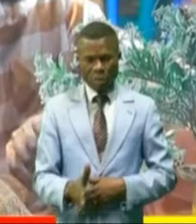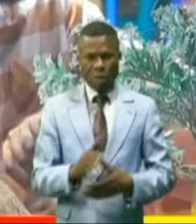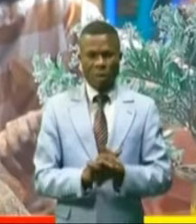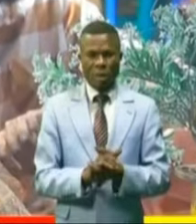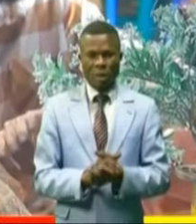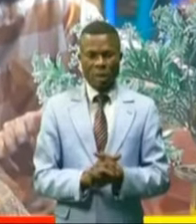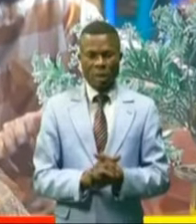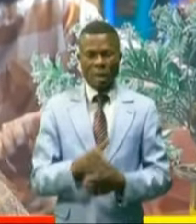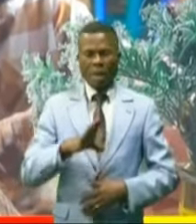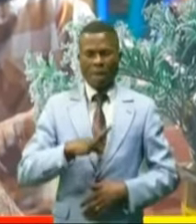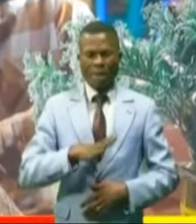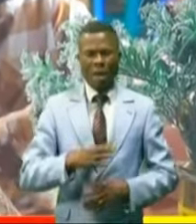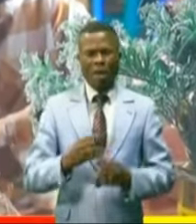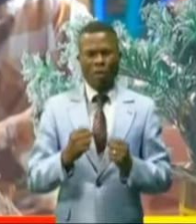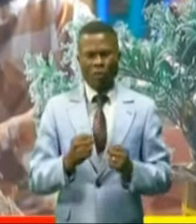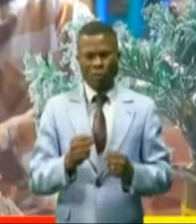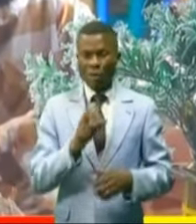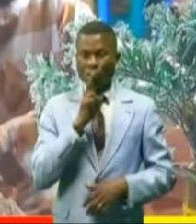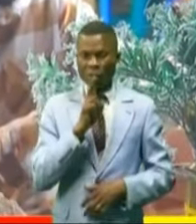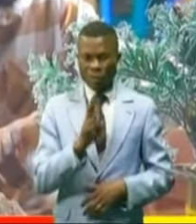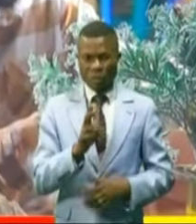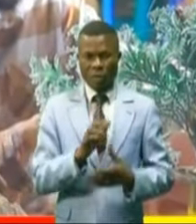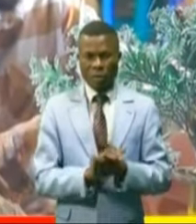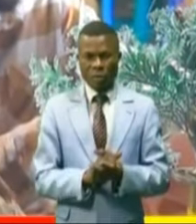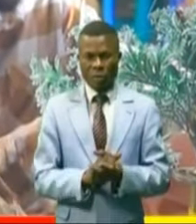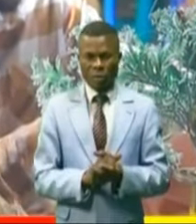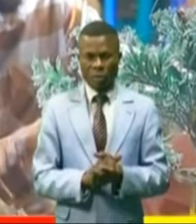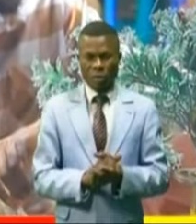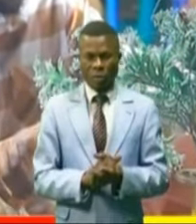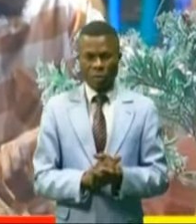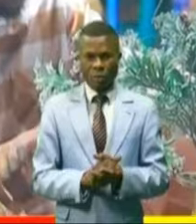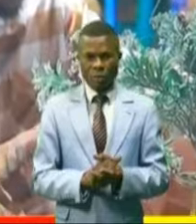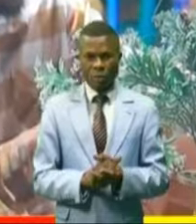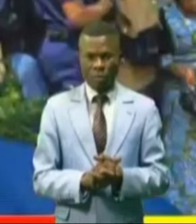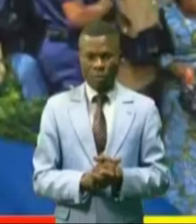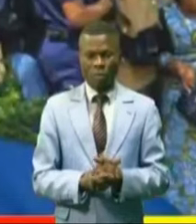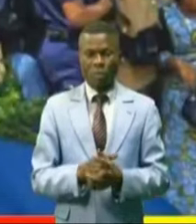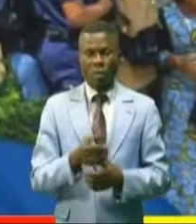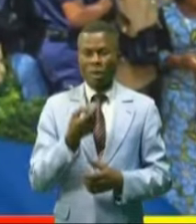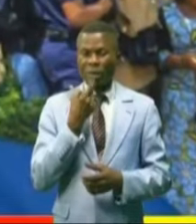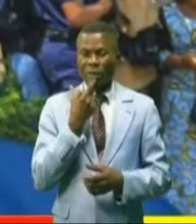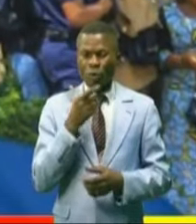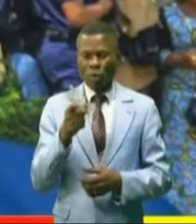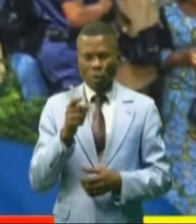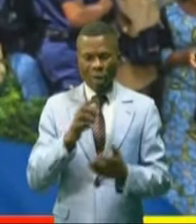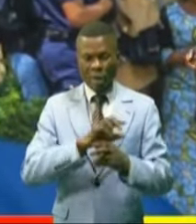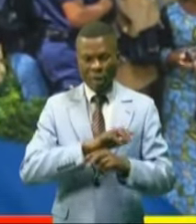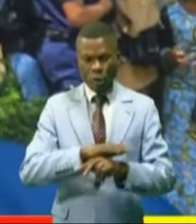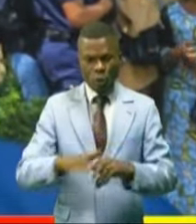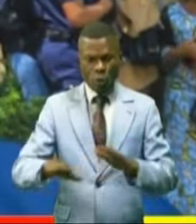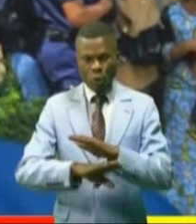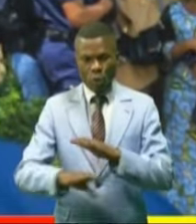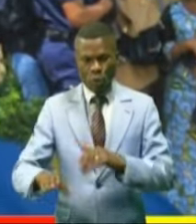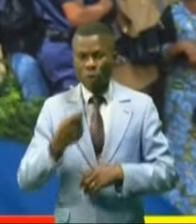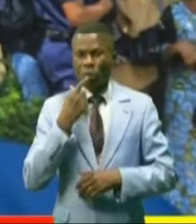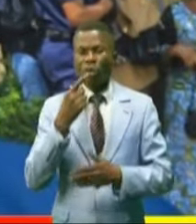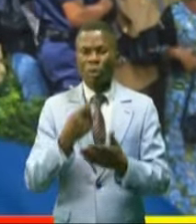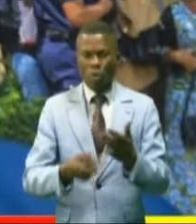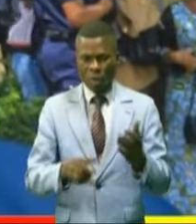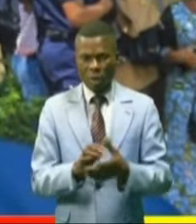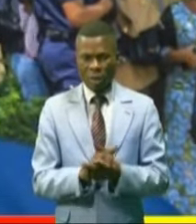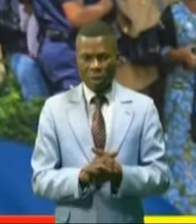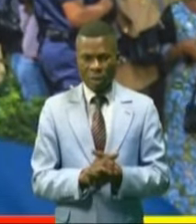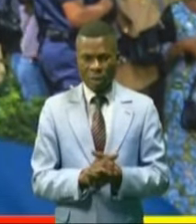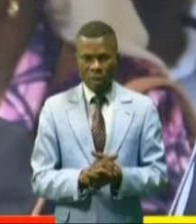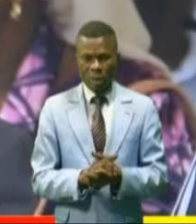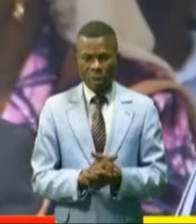un choc. Le dernier tour qu'on a fait avec toi dans les écoles, tu disais,